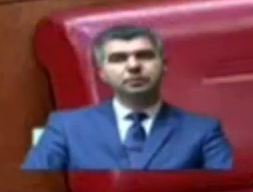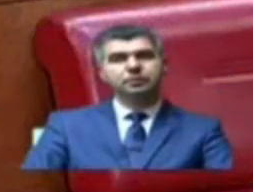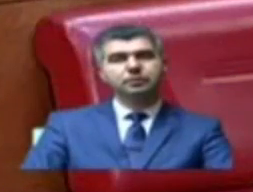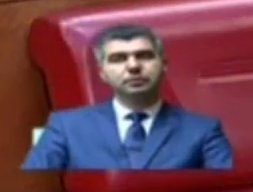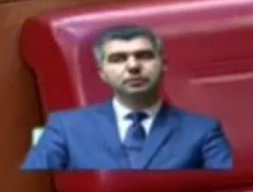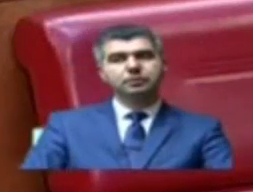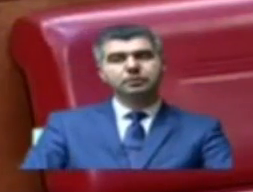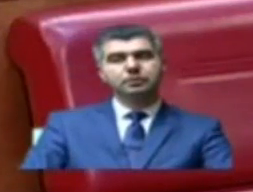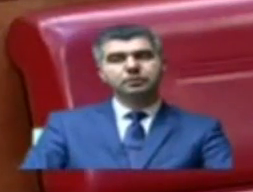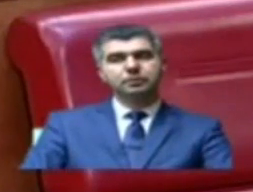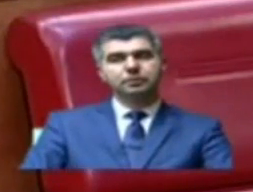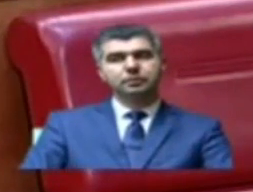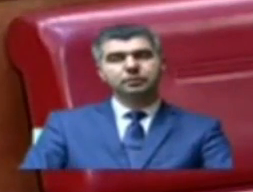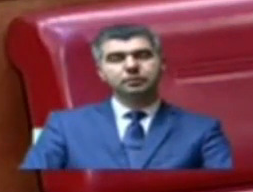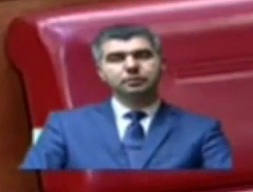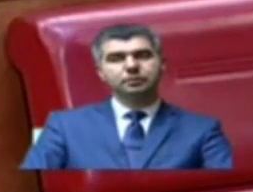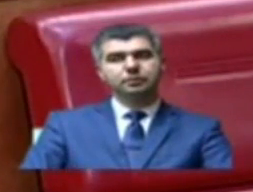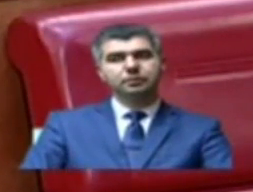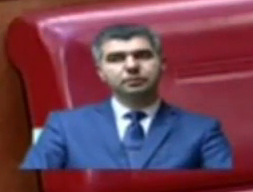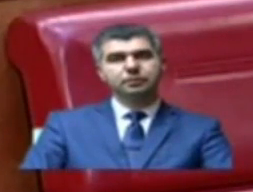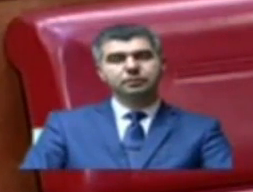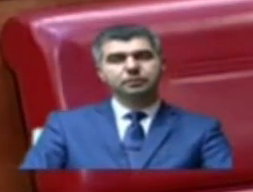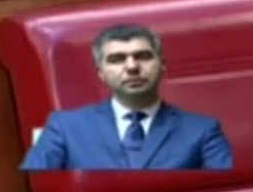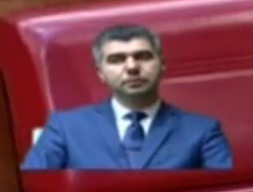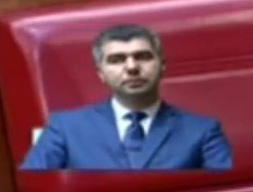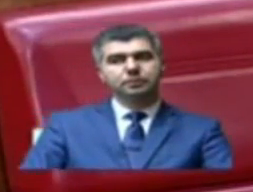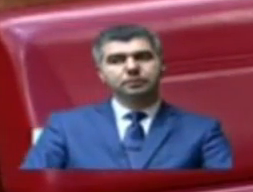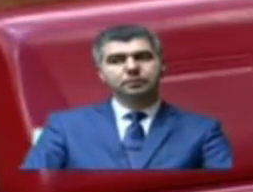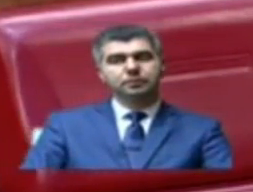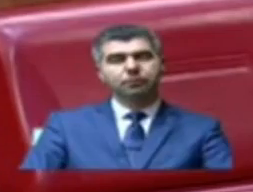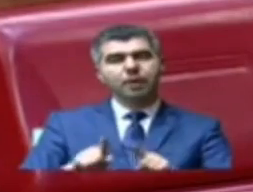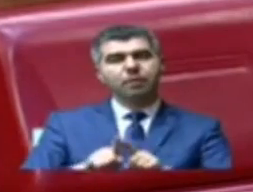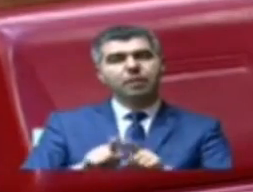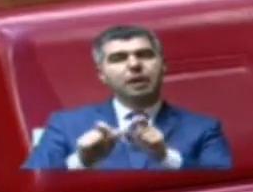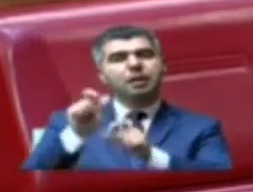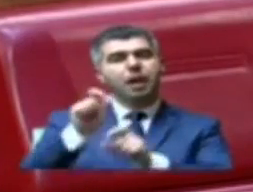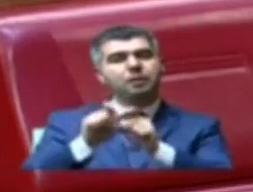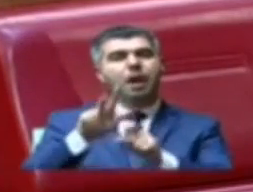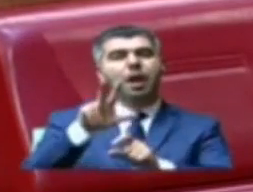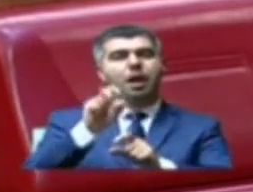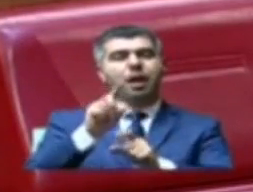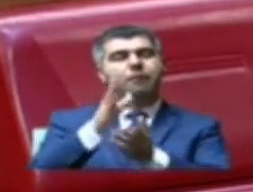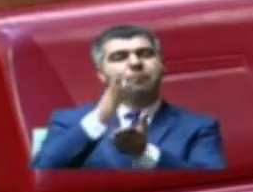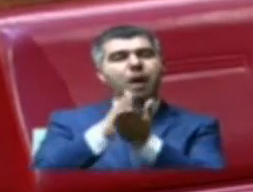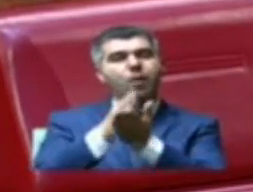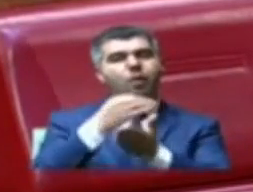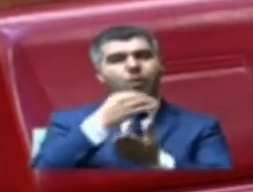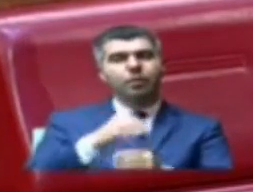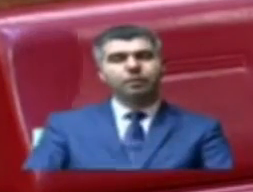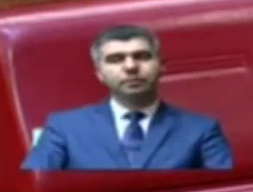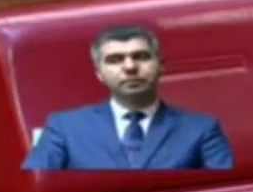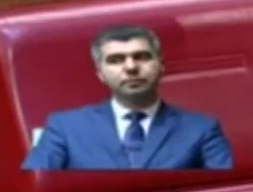السيد داودي الله يخليك لك الكلمه. اسف كان مع الشعب عارف شكون تقول، معقوله يسكتوا؟